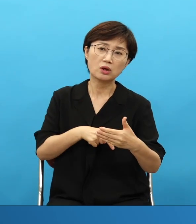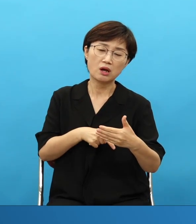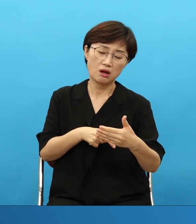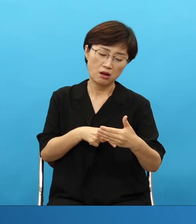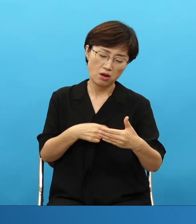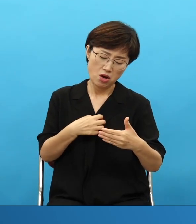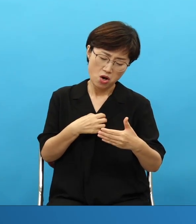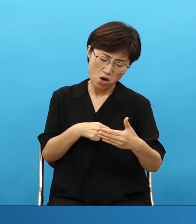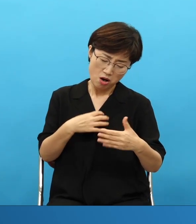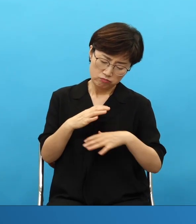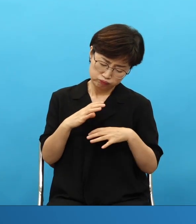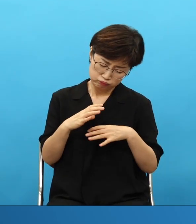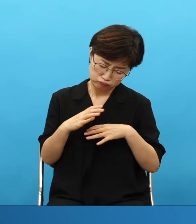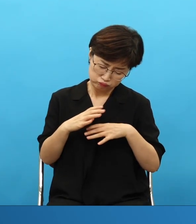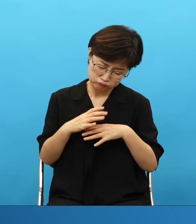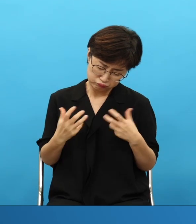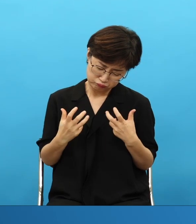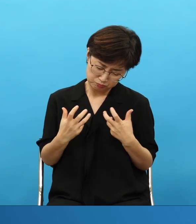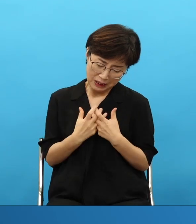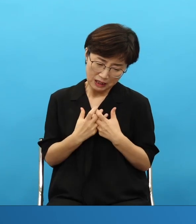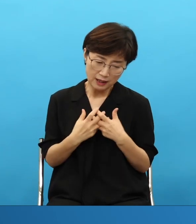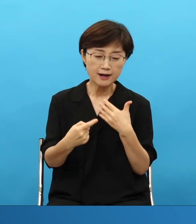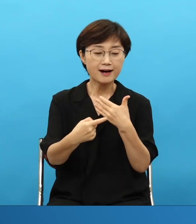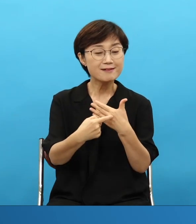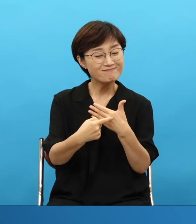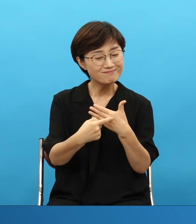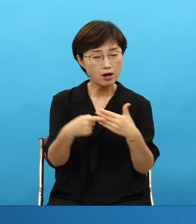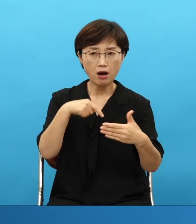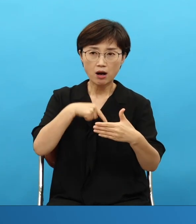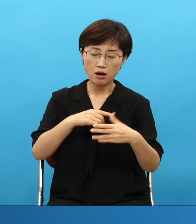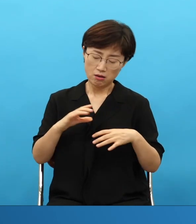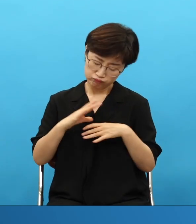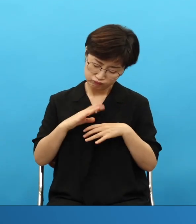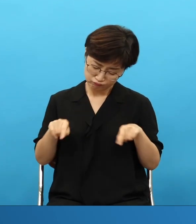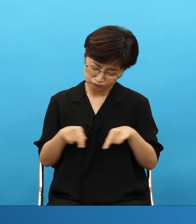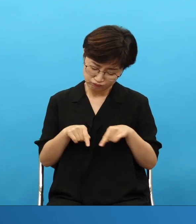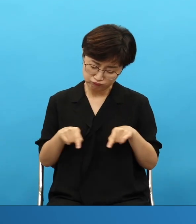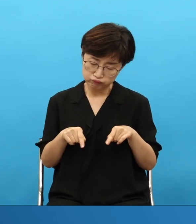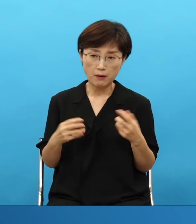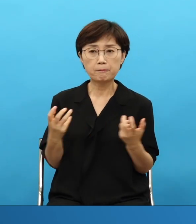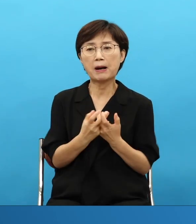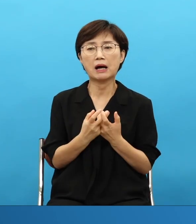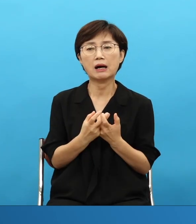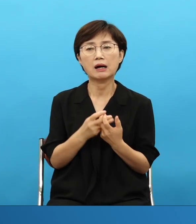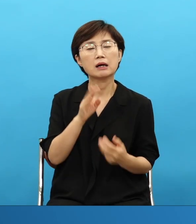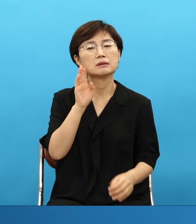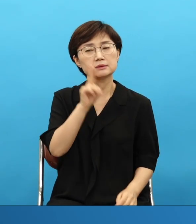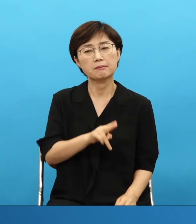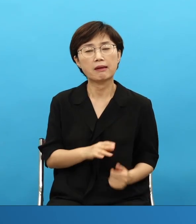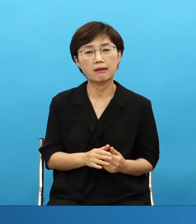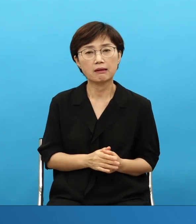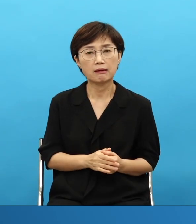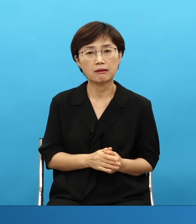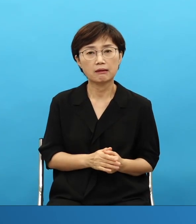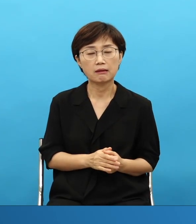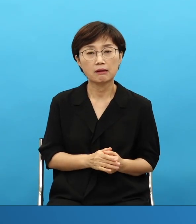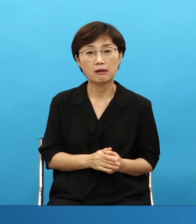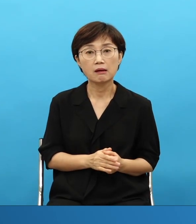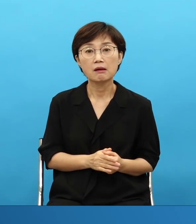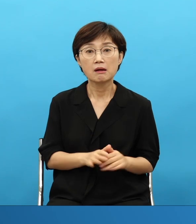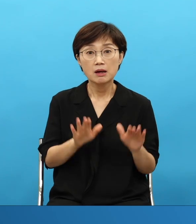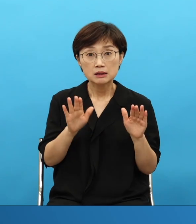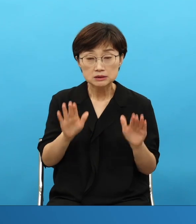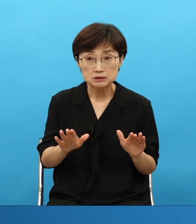the special celebrities, they have panic attacks and they have so much problems because of that. 그러면서 정신병자